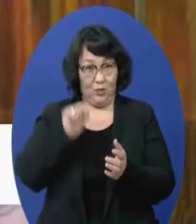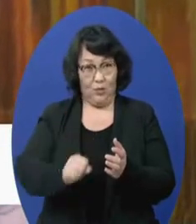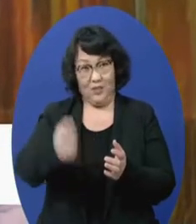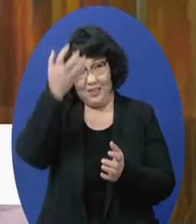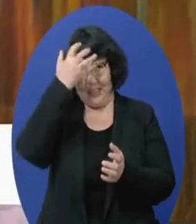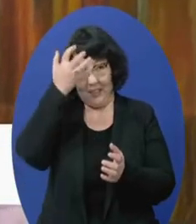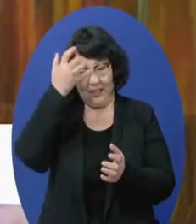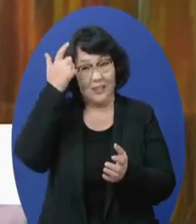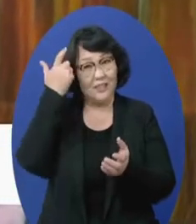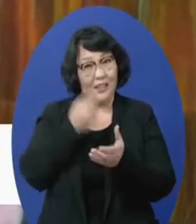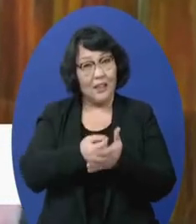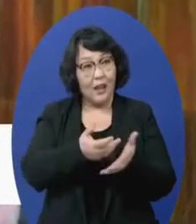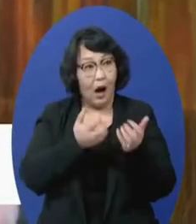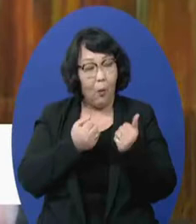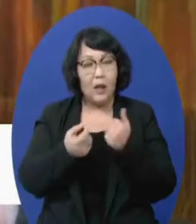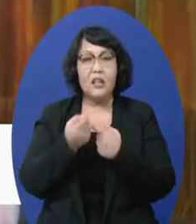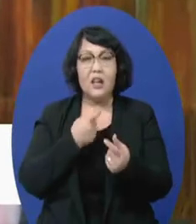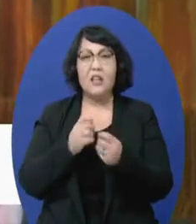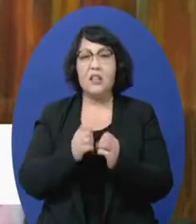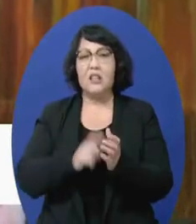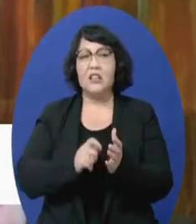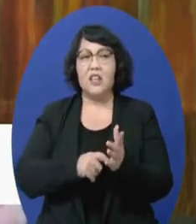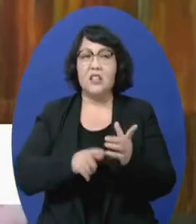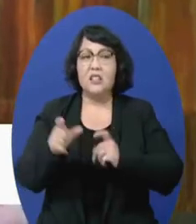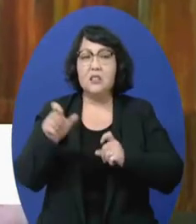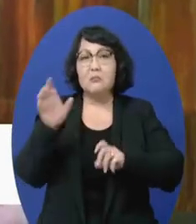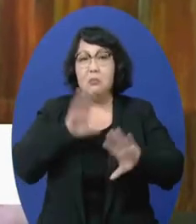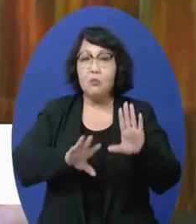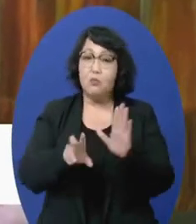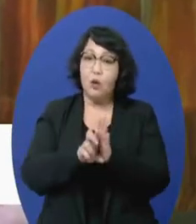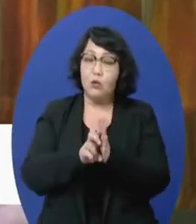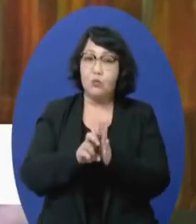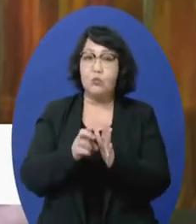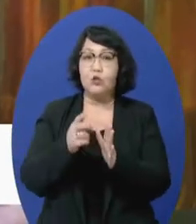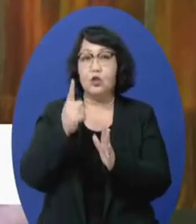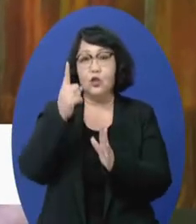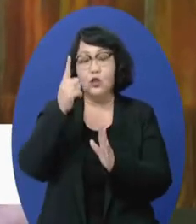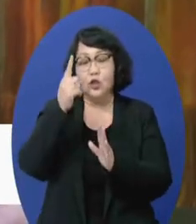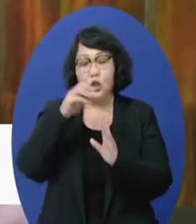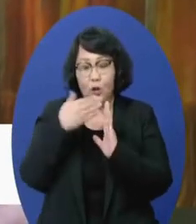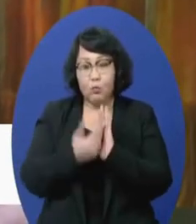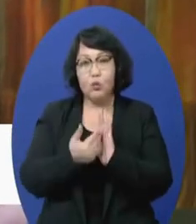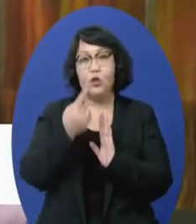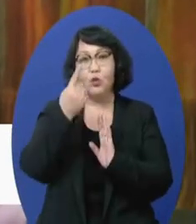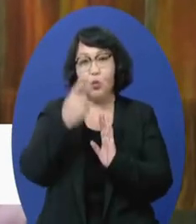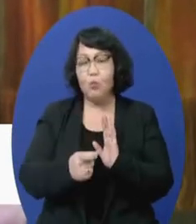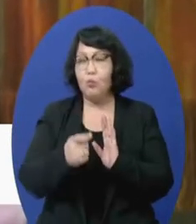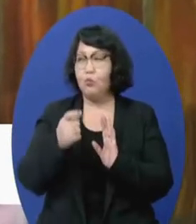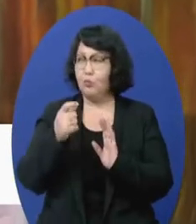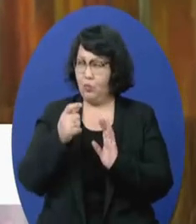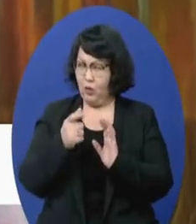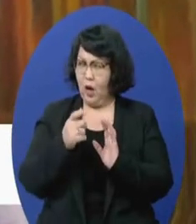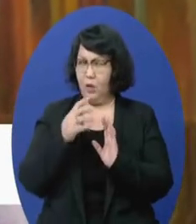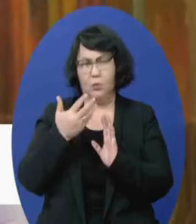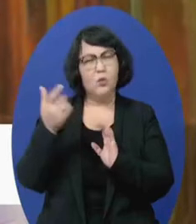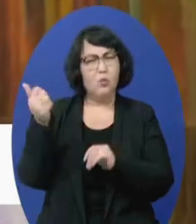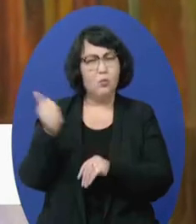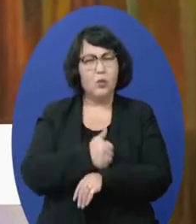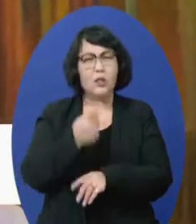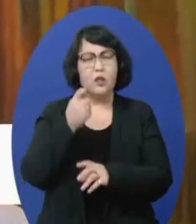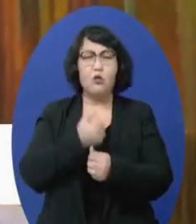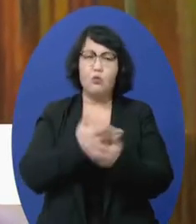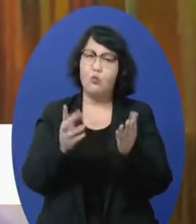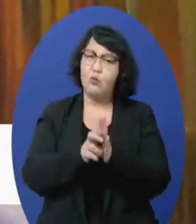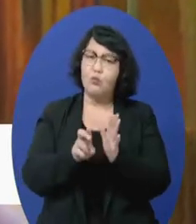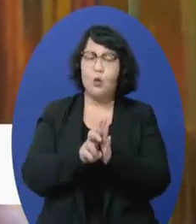засгийн газар санал авч ярилцах хэрэгтэй байна. Эдийн засгийн хувьд өнөөдөр болцоо нөхцөл байна уу гэдэг талаас нэгдүгээрт. За, хоёрдугаарт нь нөгөө офшортой холбоотой